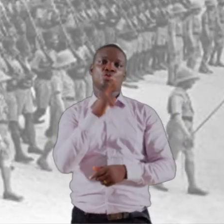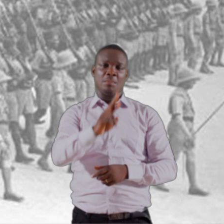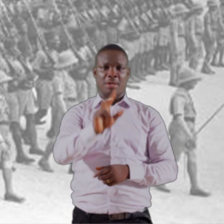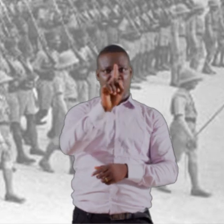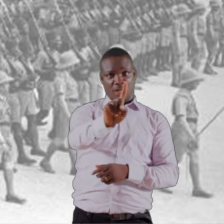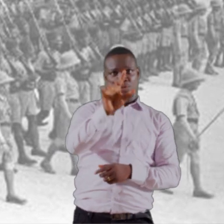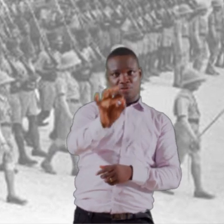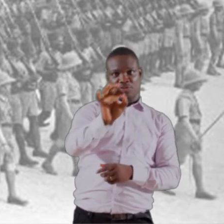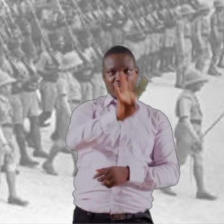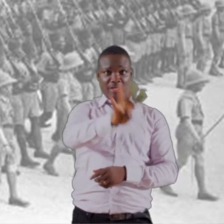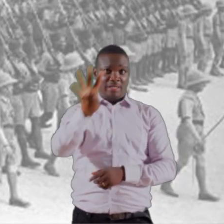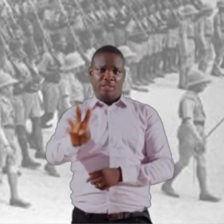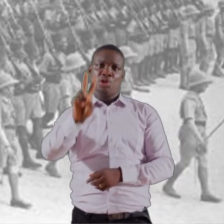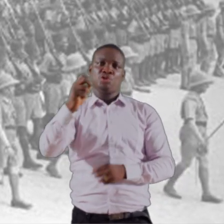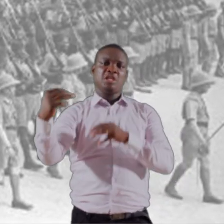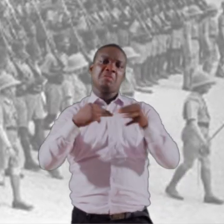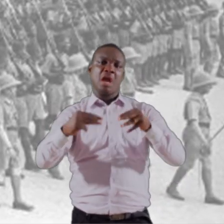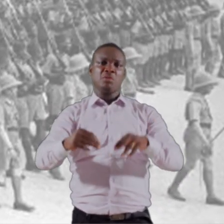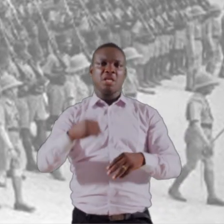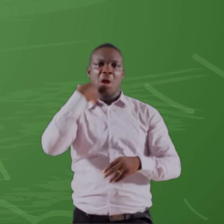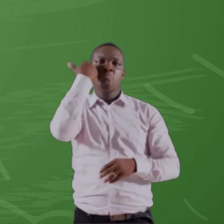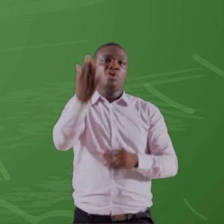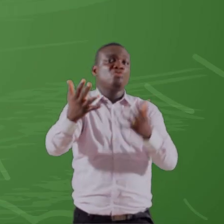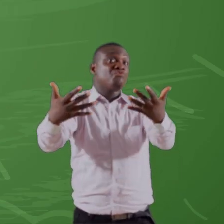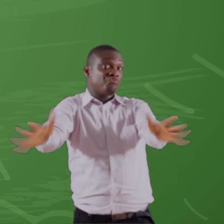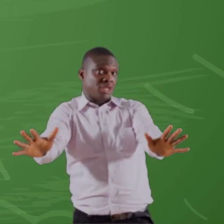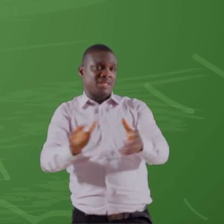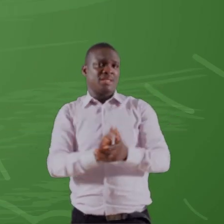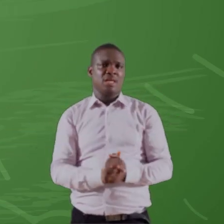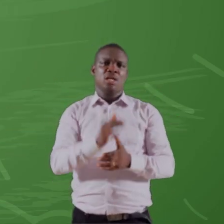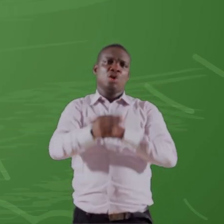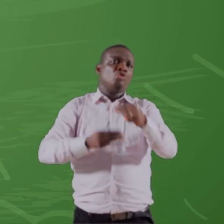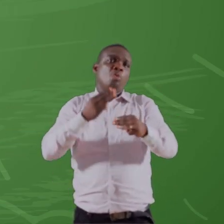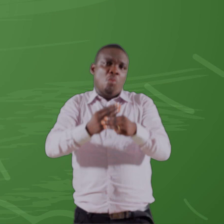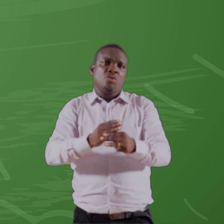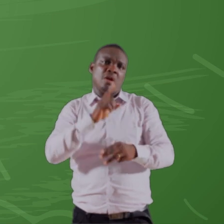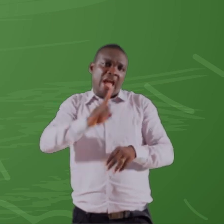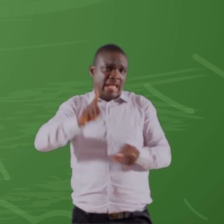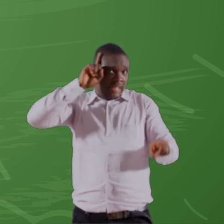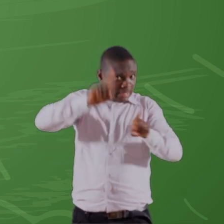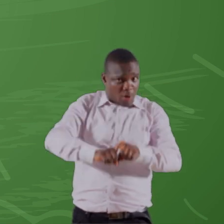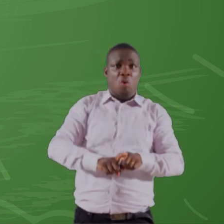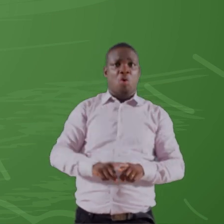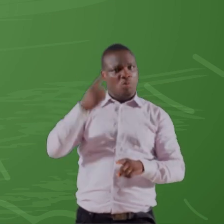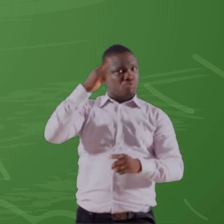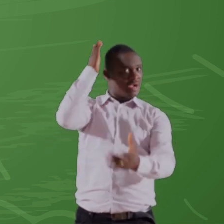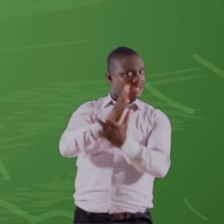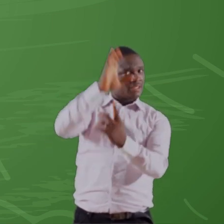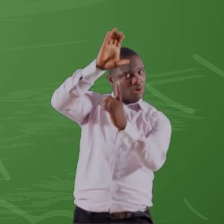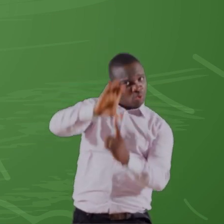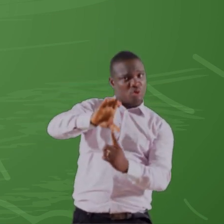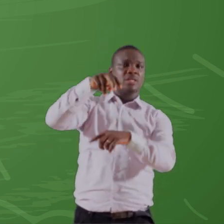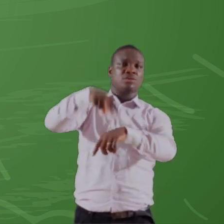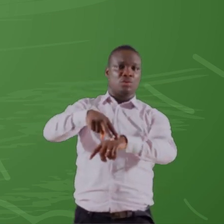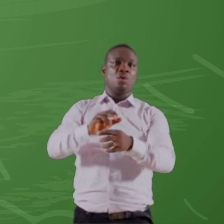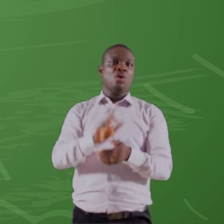1944, la Deuxième Guerre mondiale tire à sa fin. Et le monde est de plus en plus favorable à la décolonisation.